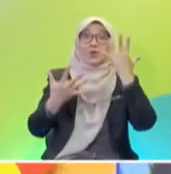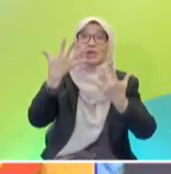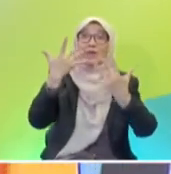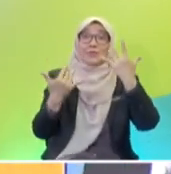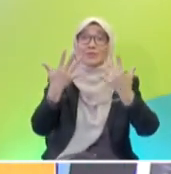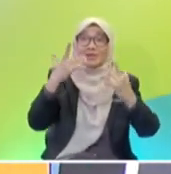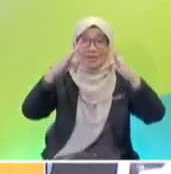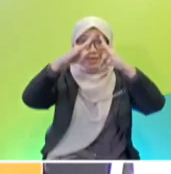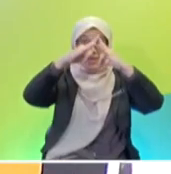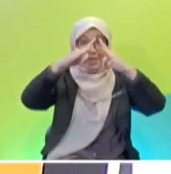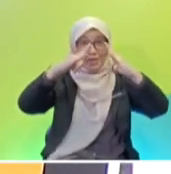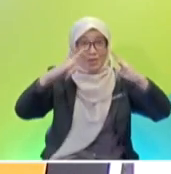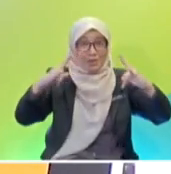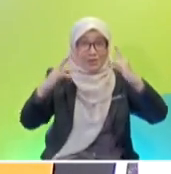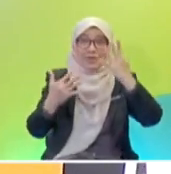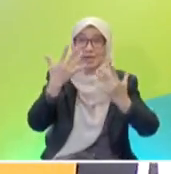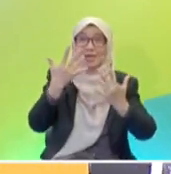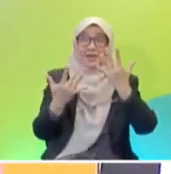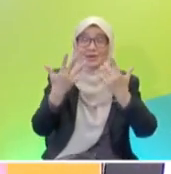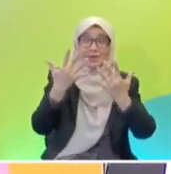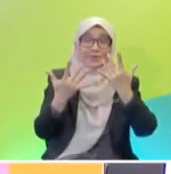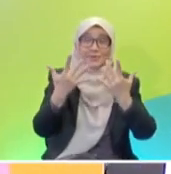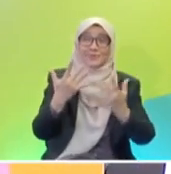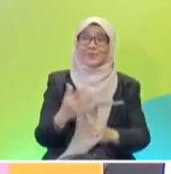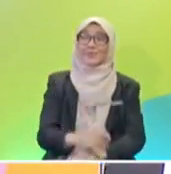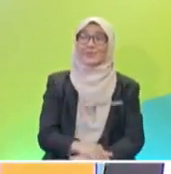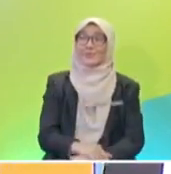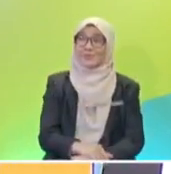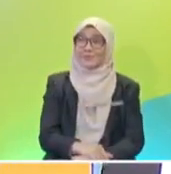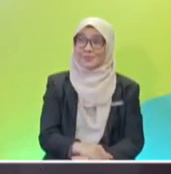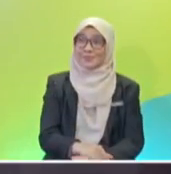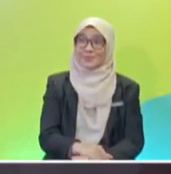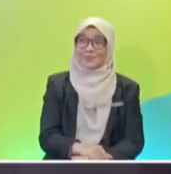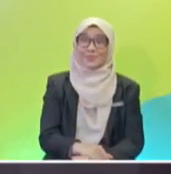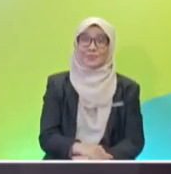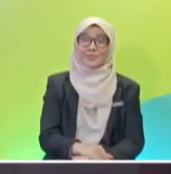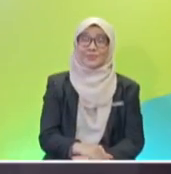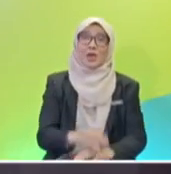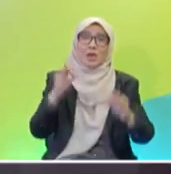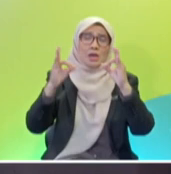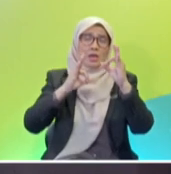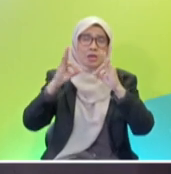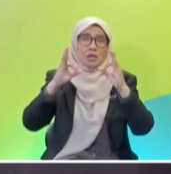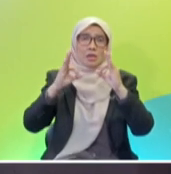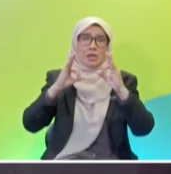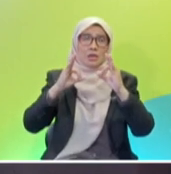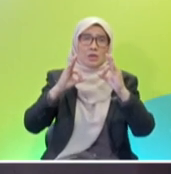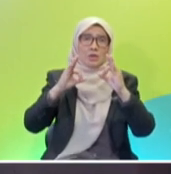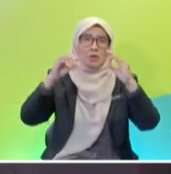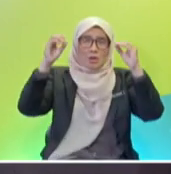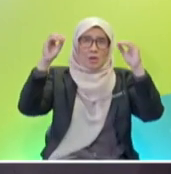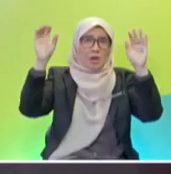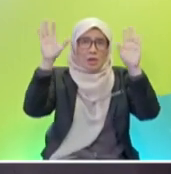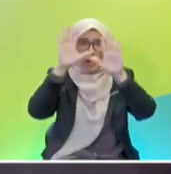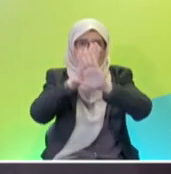sama dengan nombor gambar tadi. Okey. Unggun api. Baiklah. Kalau tak ada elektrik, kita boleh guna apa? Di